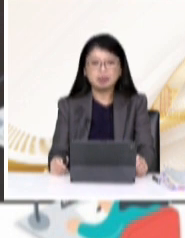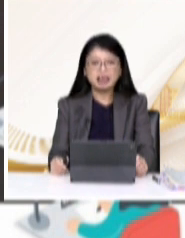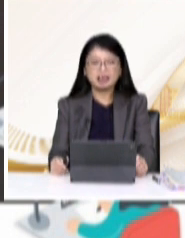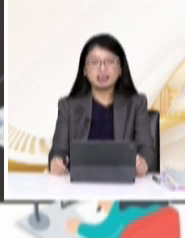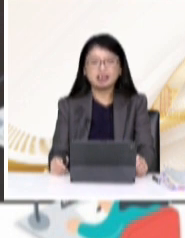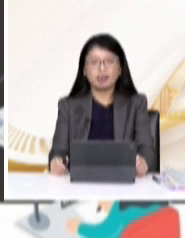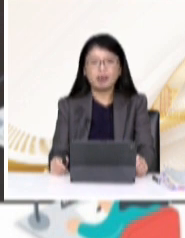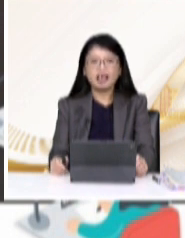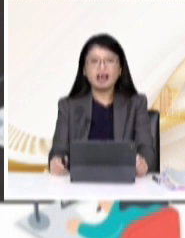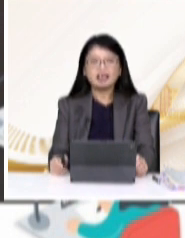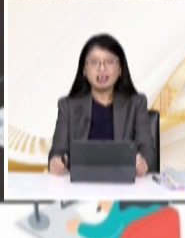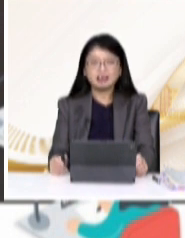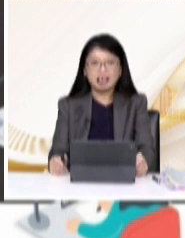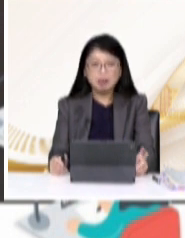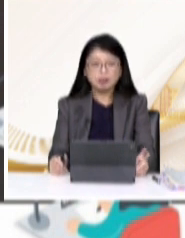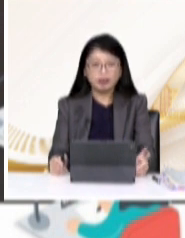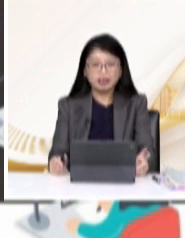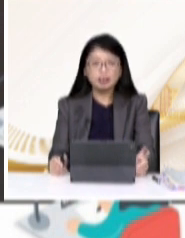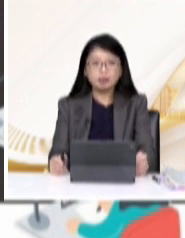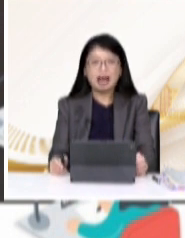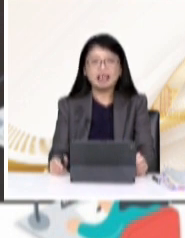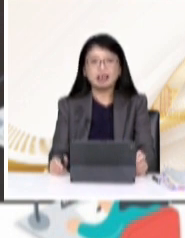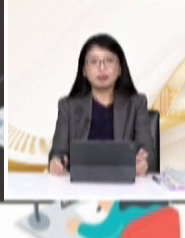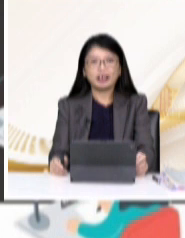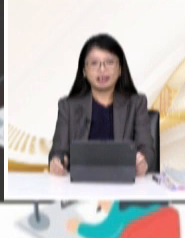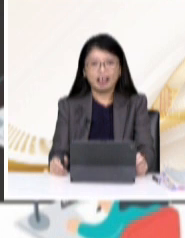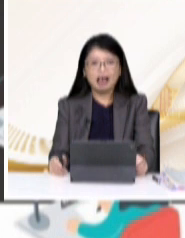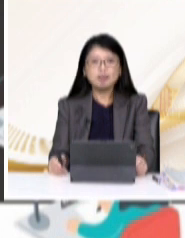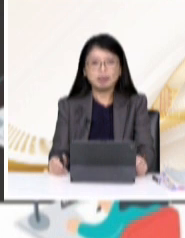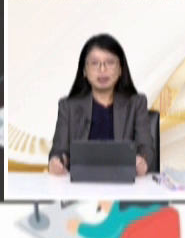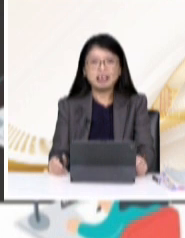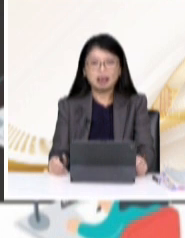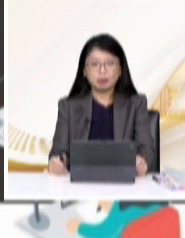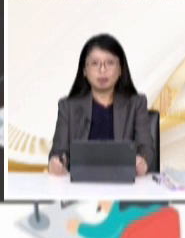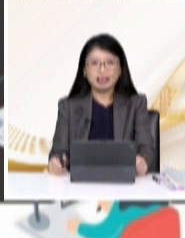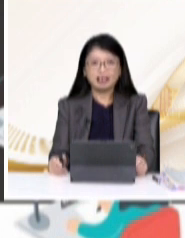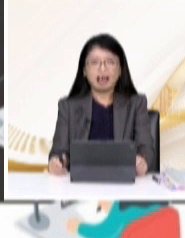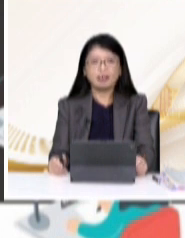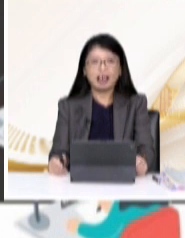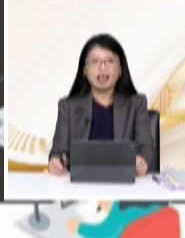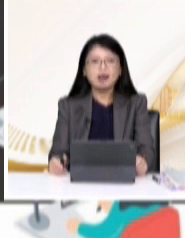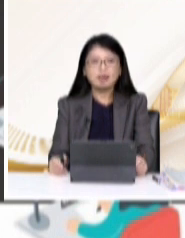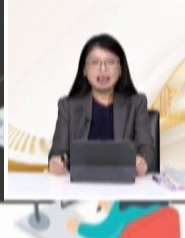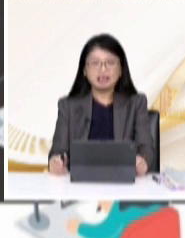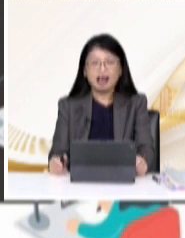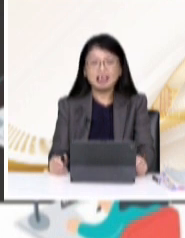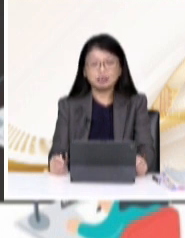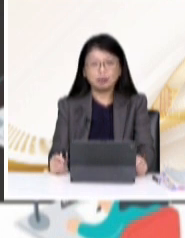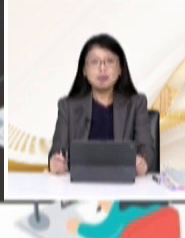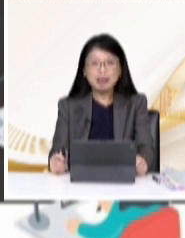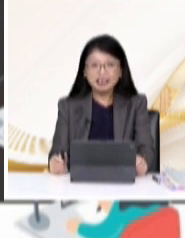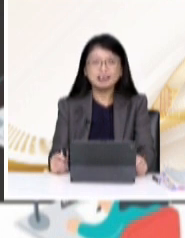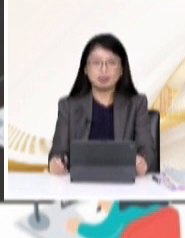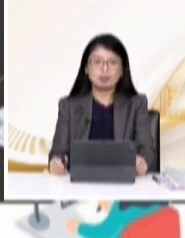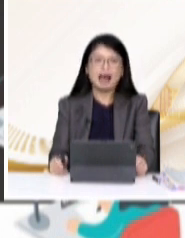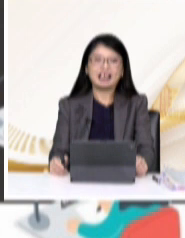จะมีในเรื่องของว่าถ้าเกิดค่ากรณีที่กฎหมายเนี่ยกำหนดอัตราค่าปรับเป็นพินัยตามกฎหมายดังกล่าวนะคะมีอัตราอย่างสูง